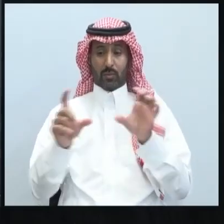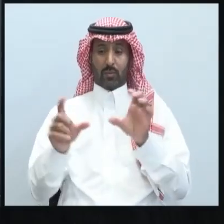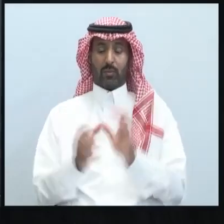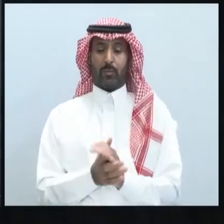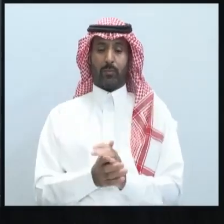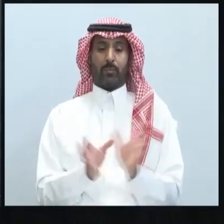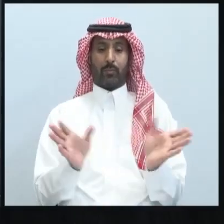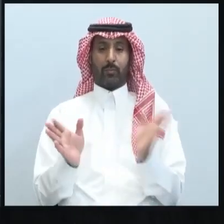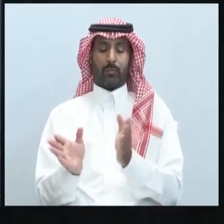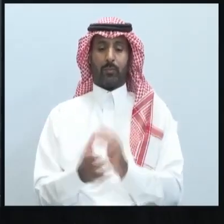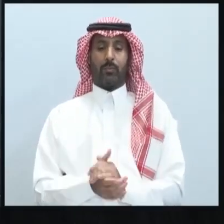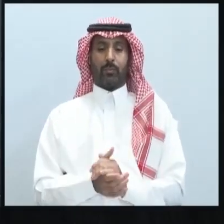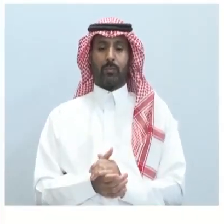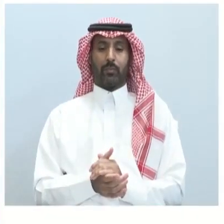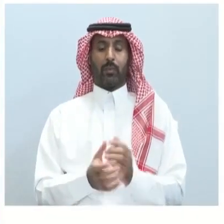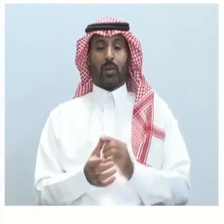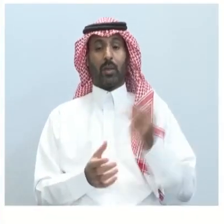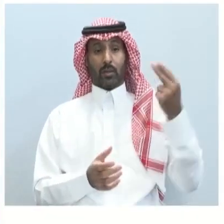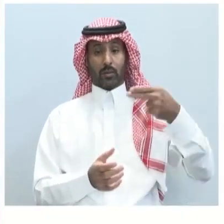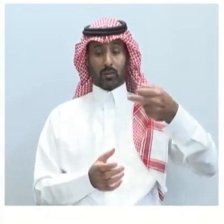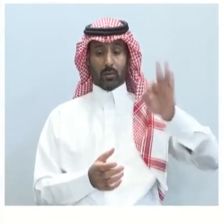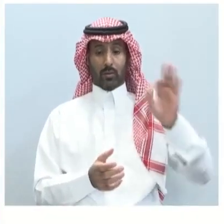الحمضين اللي موجودين امامك